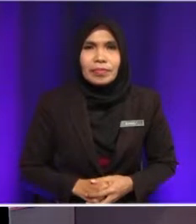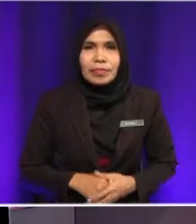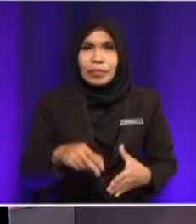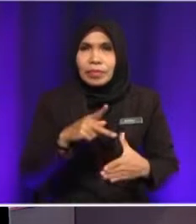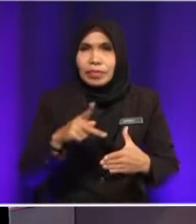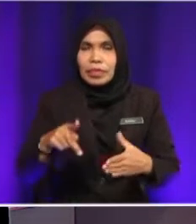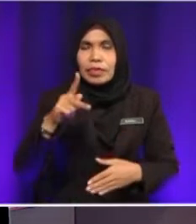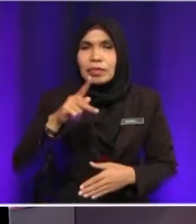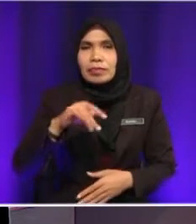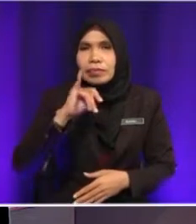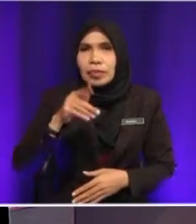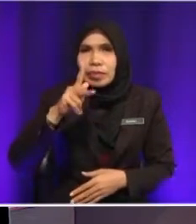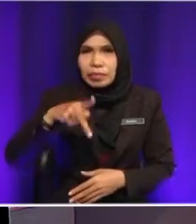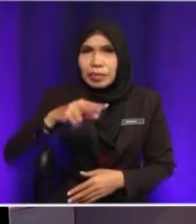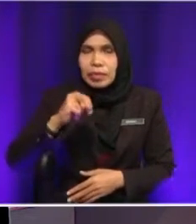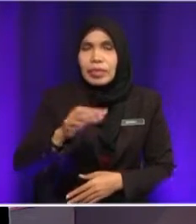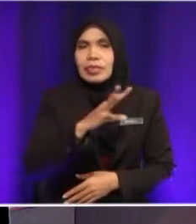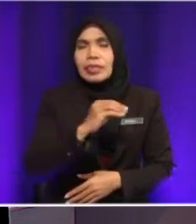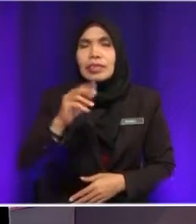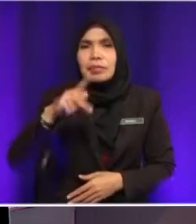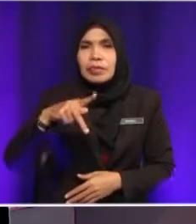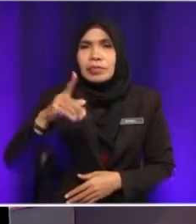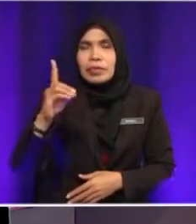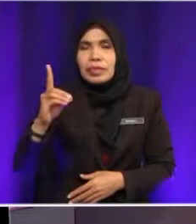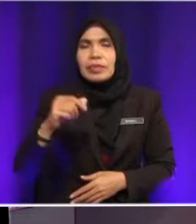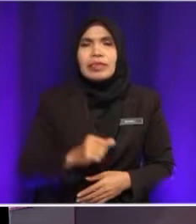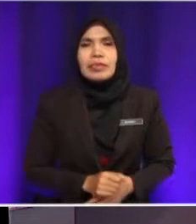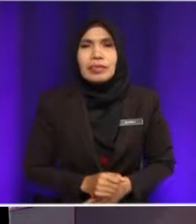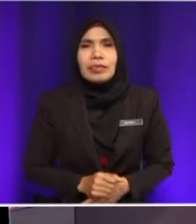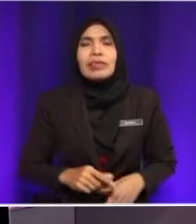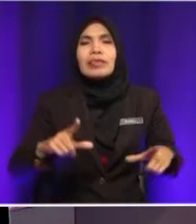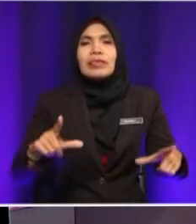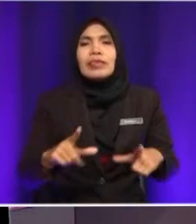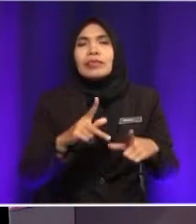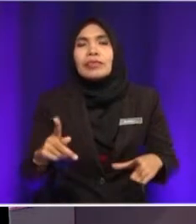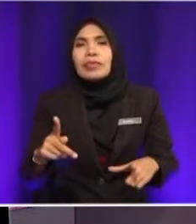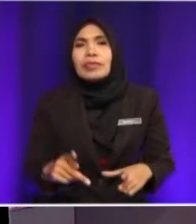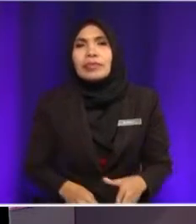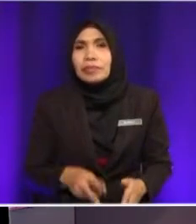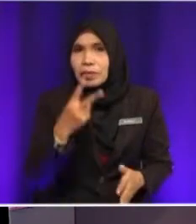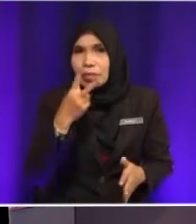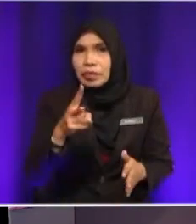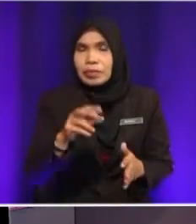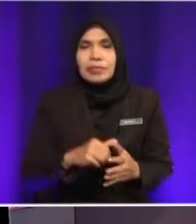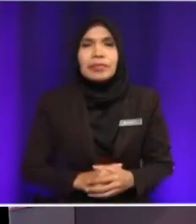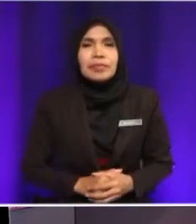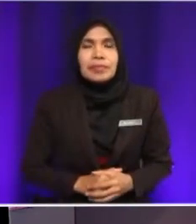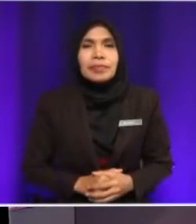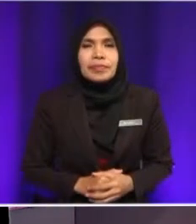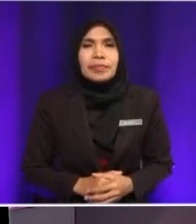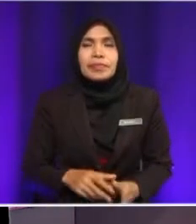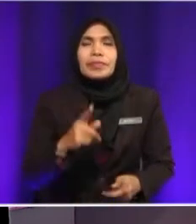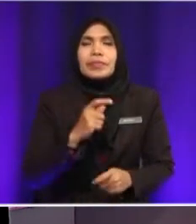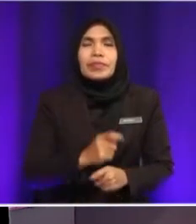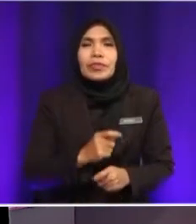juga boleh melakukan pemantauan lah bagi menjamin quality Oke seterusnya peranan pengetahuan dan guru besar